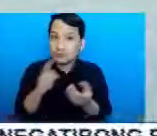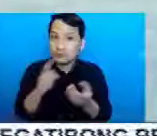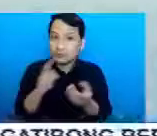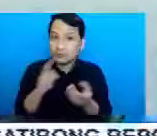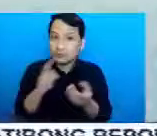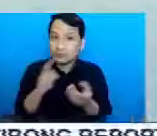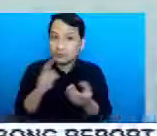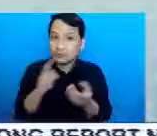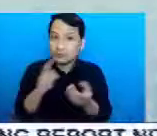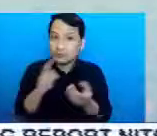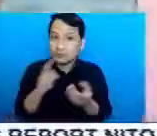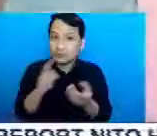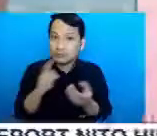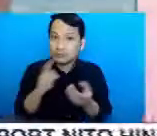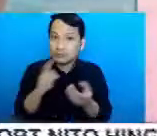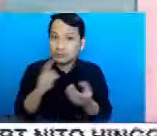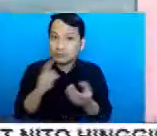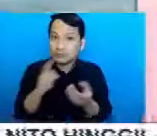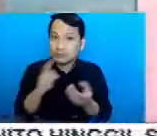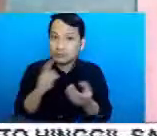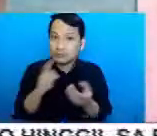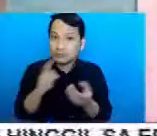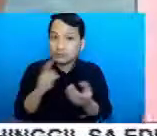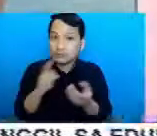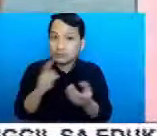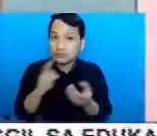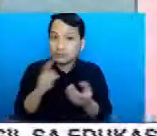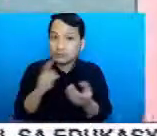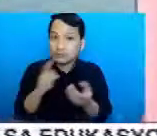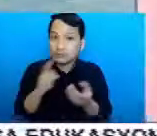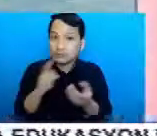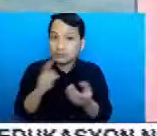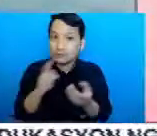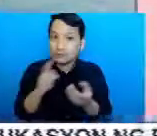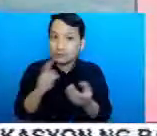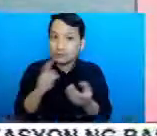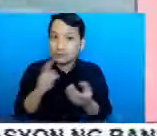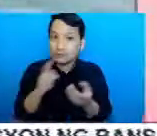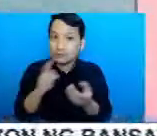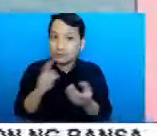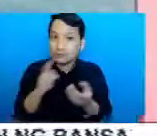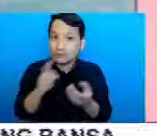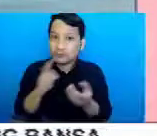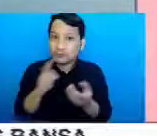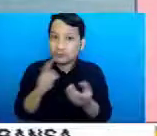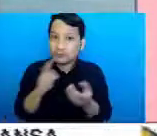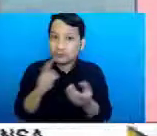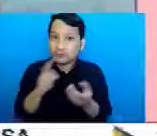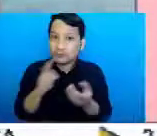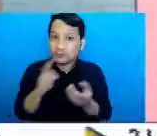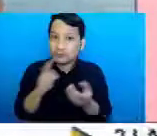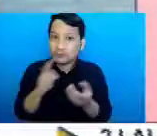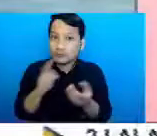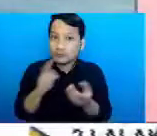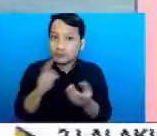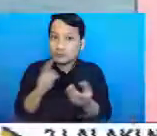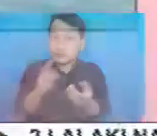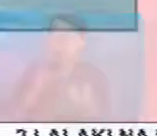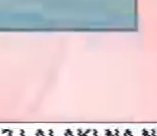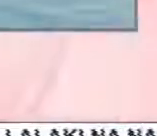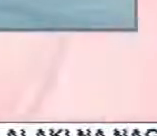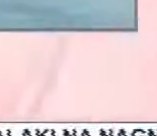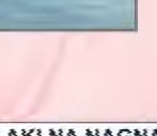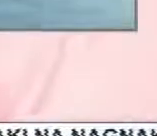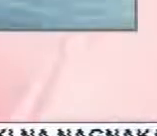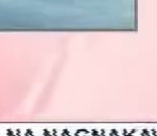Gani? Yeah. Ryan, worst case scenario ang pinag-ahandaan ngayon ng NDRRMC. Ano